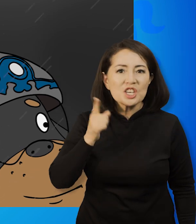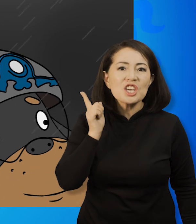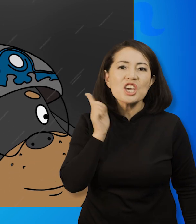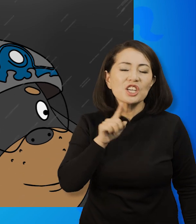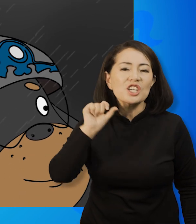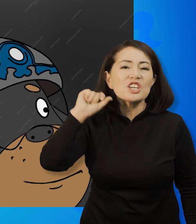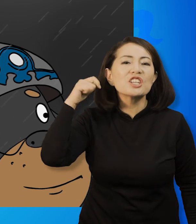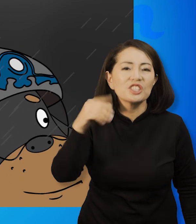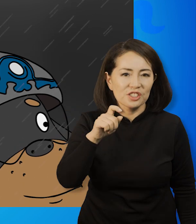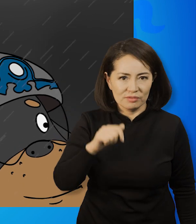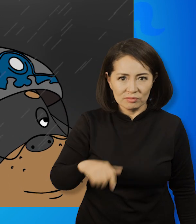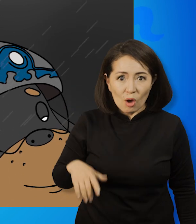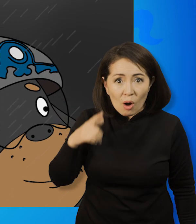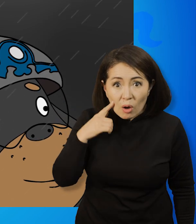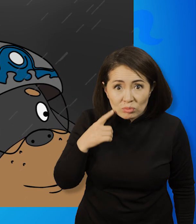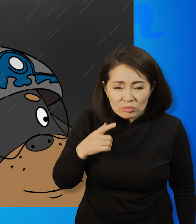Битээс юм уу?